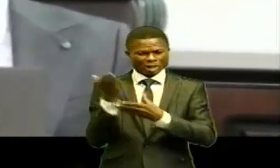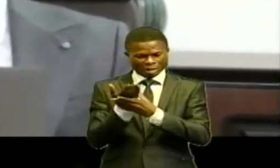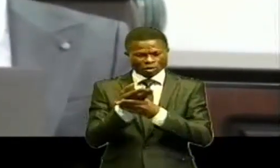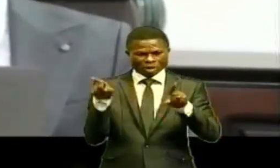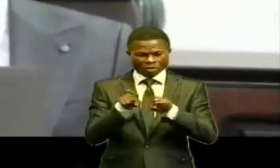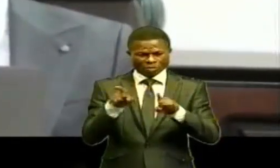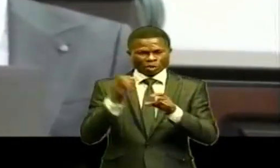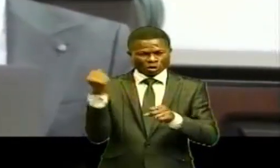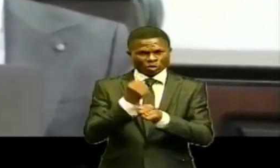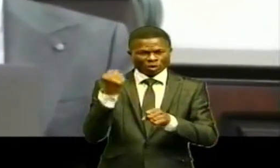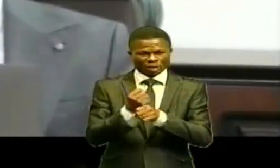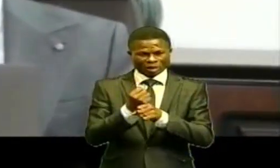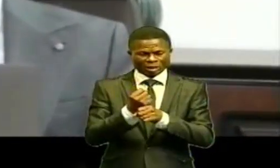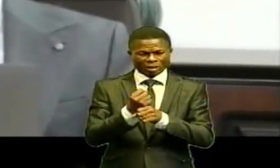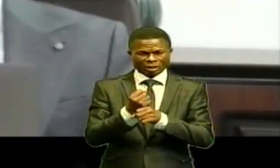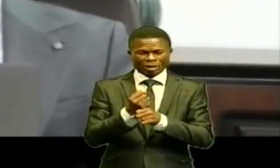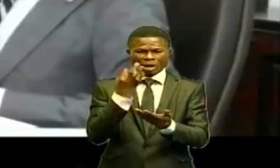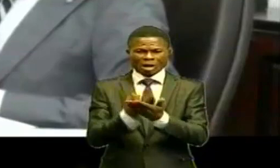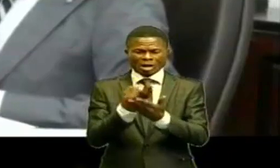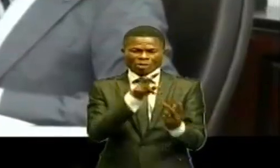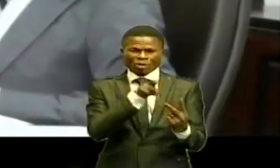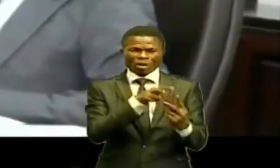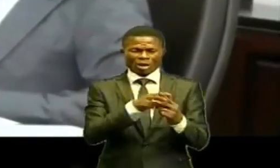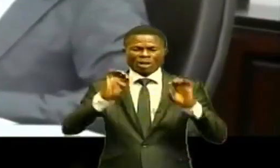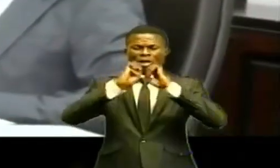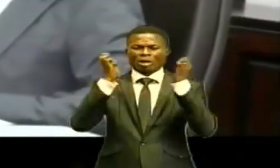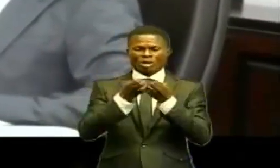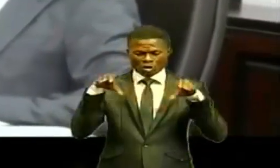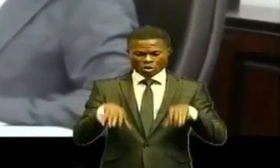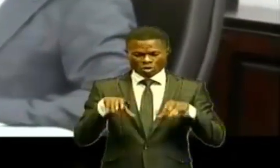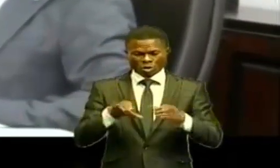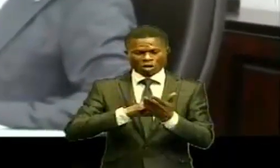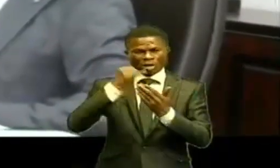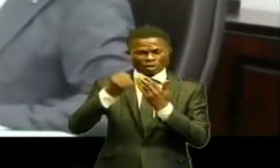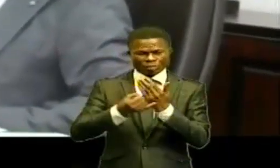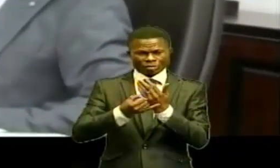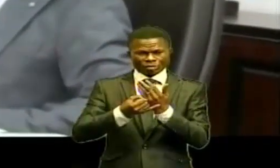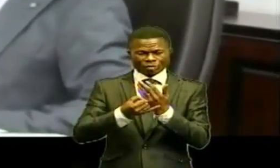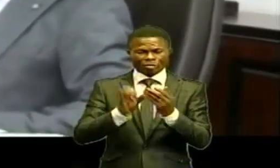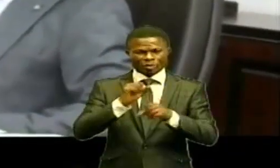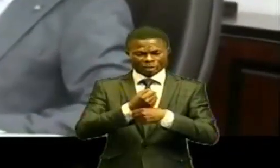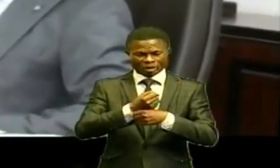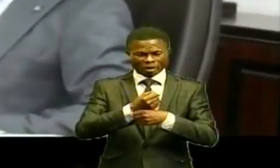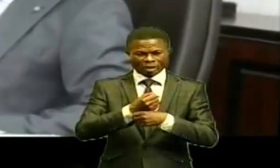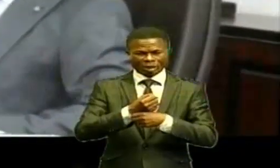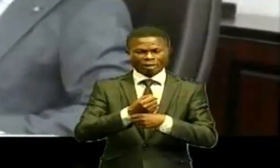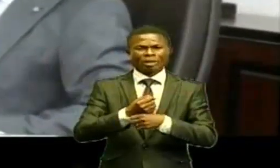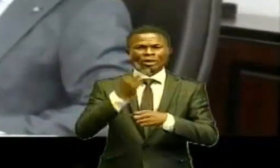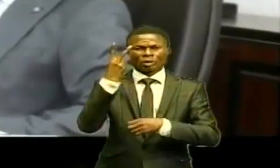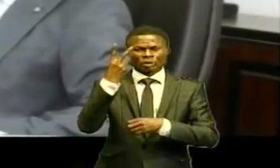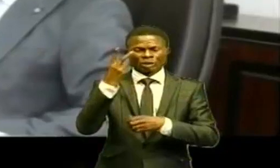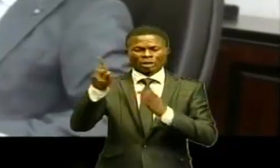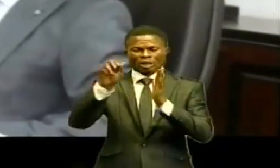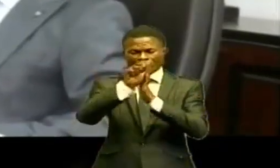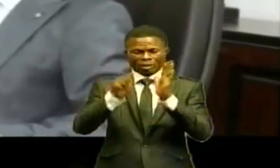relatifs à l'opérationnalisation du Fonds de garantie de l'entrepreneuriat au Congo, FOGEC, établissement créé par décret